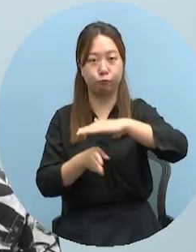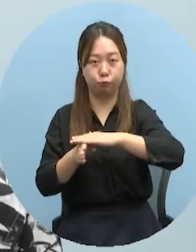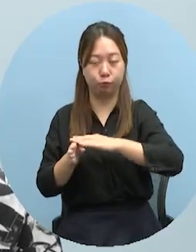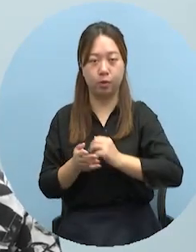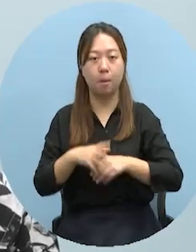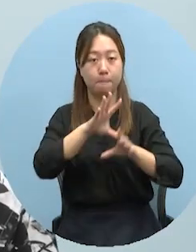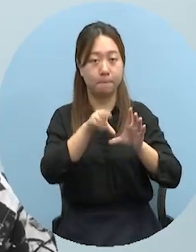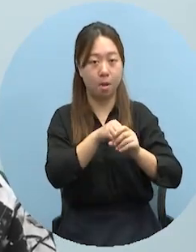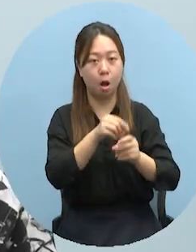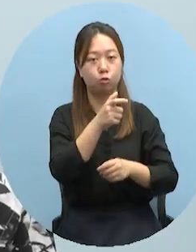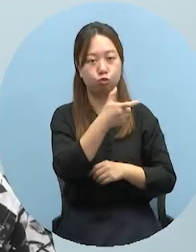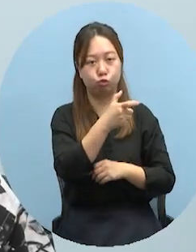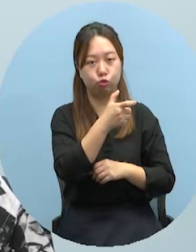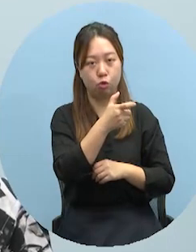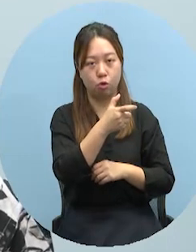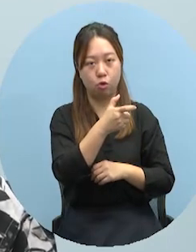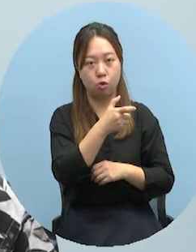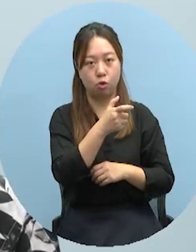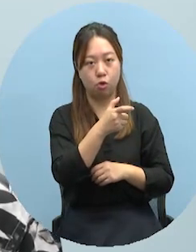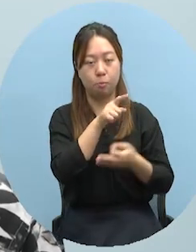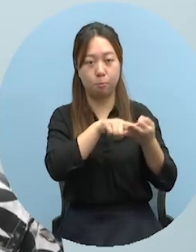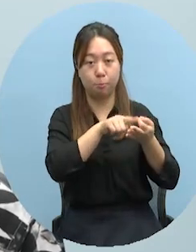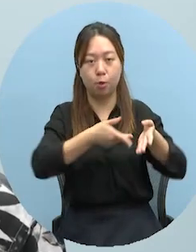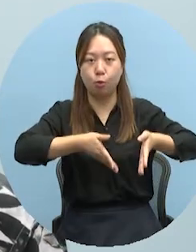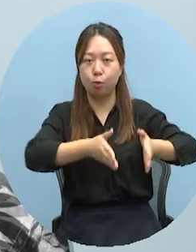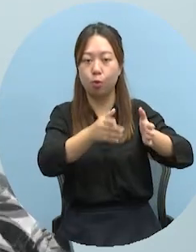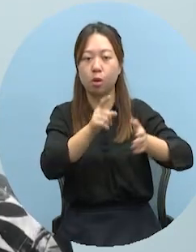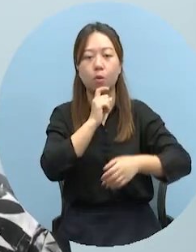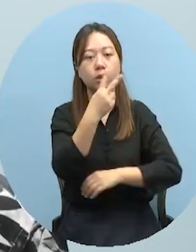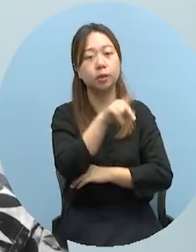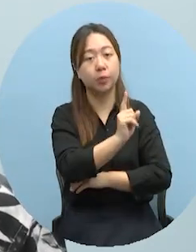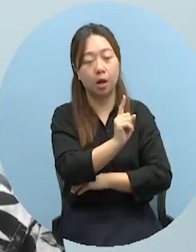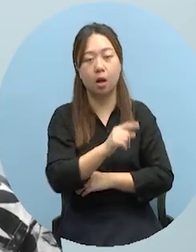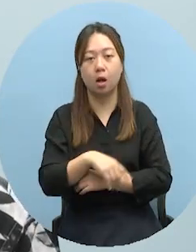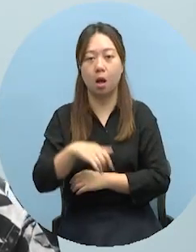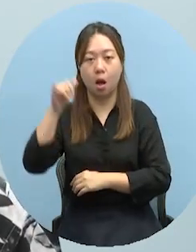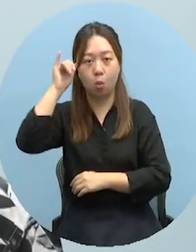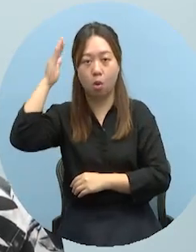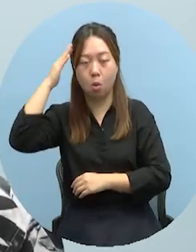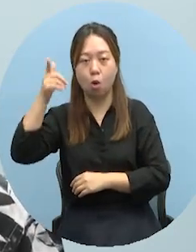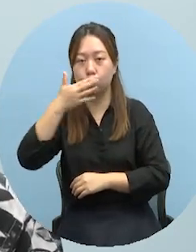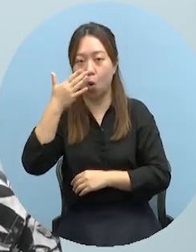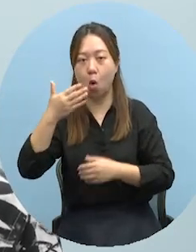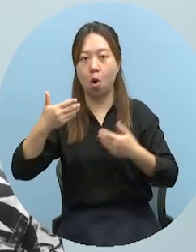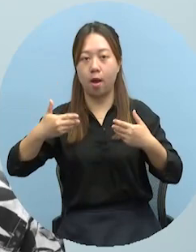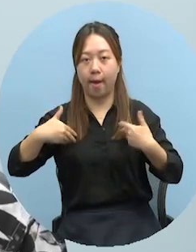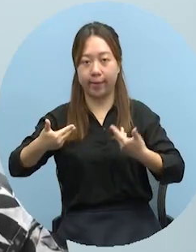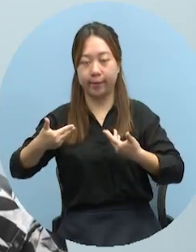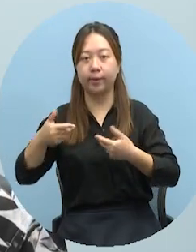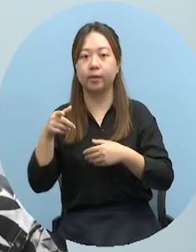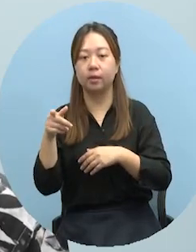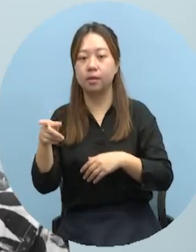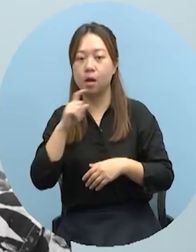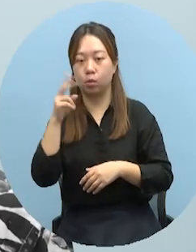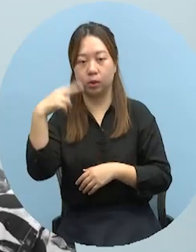括就是在元朗油博路有2100個啦，彩興路這個項目有